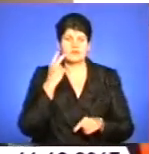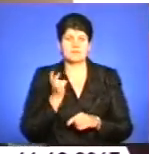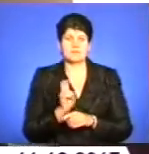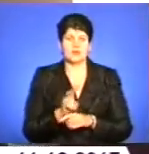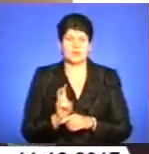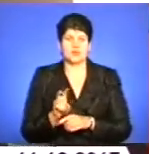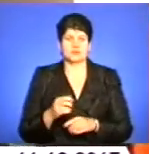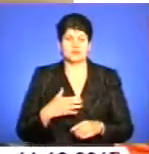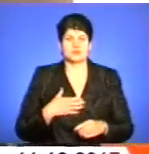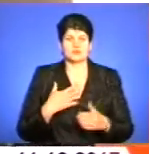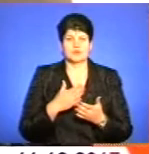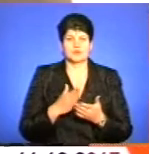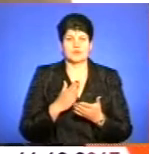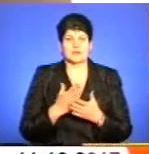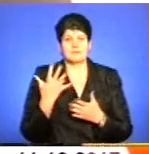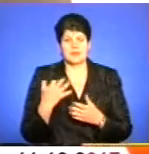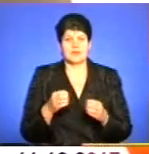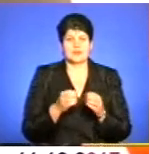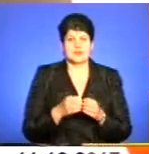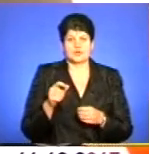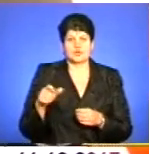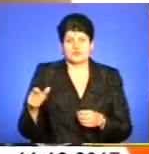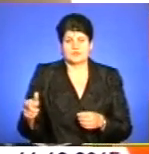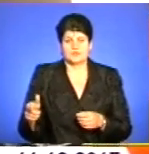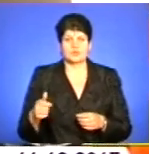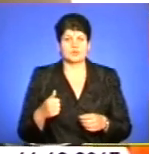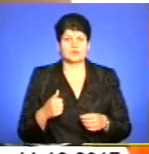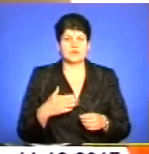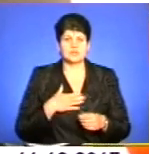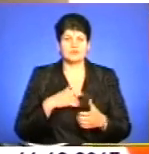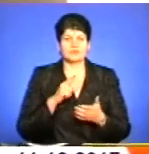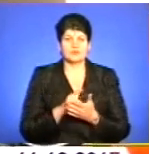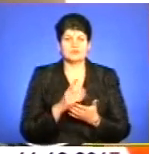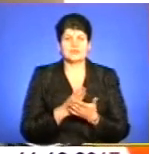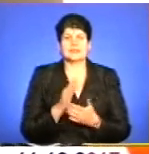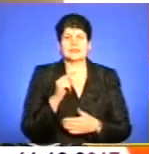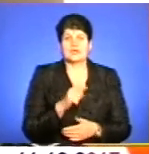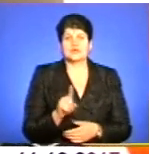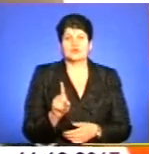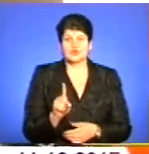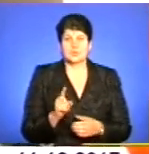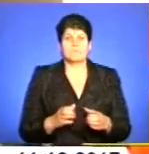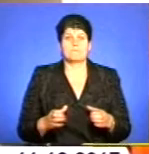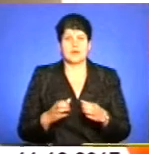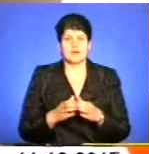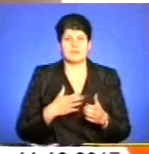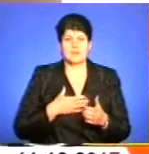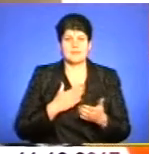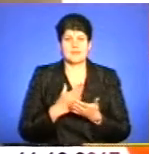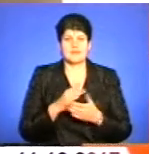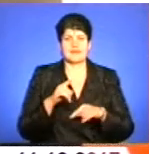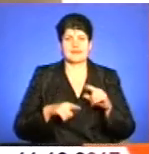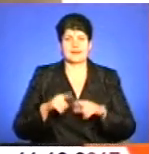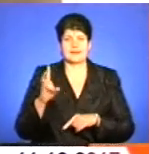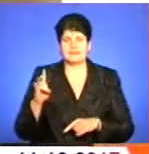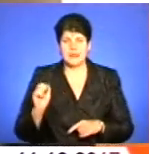нас і 5, і 7, і 10 чоловік. Ну, першим нашим обов'язком є те, що бригада нам є рідна, і